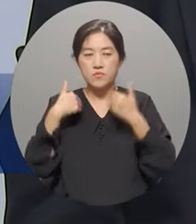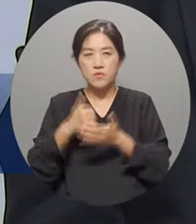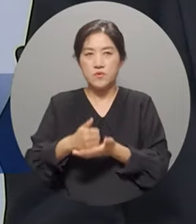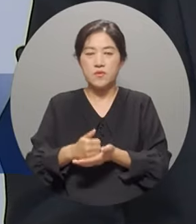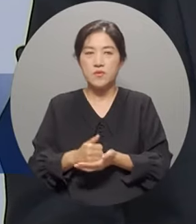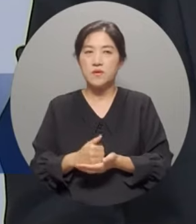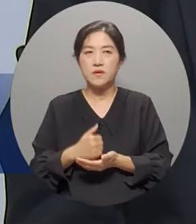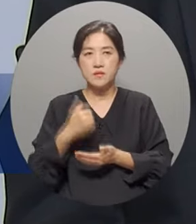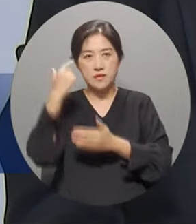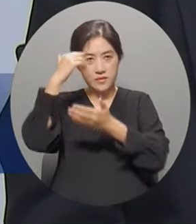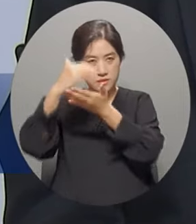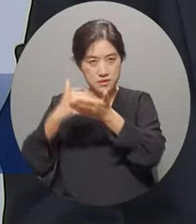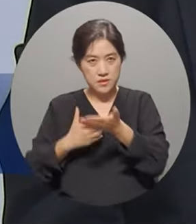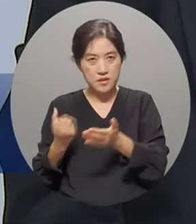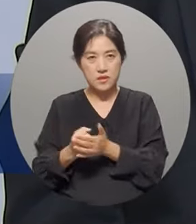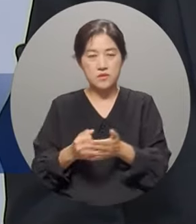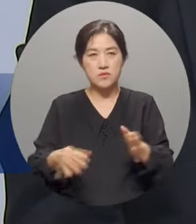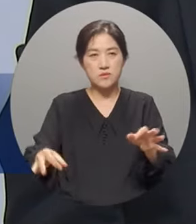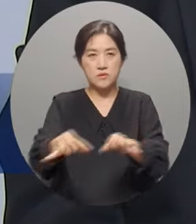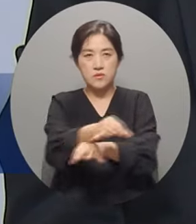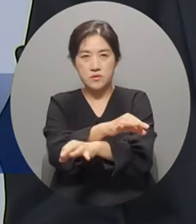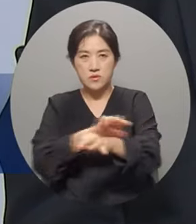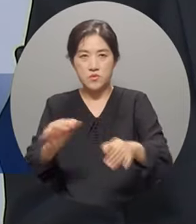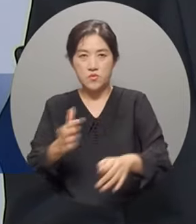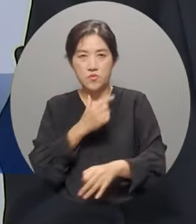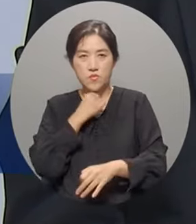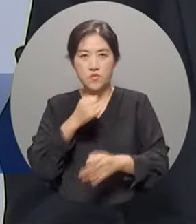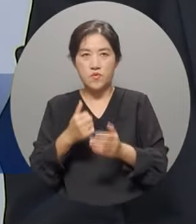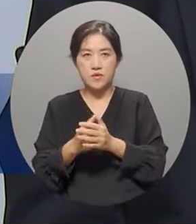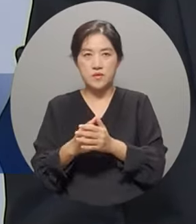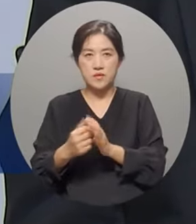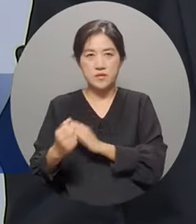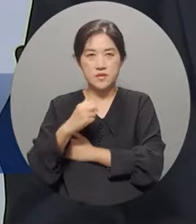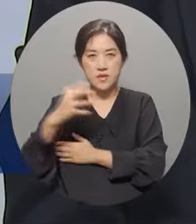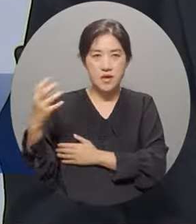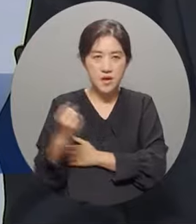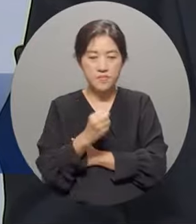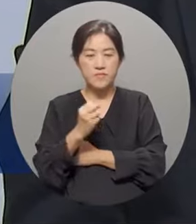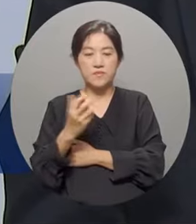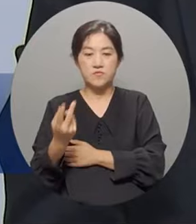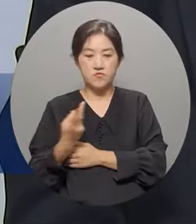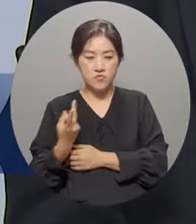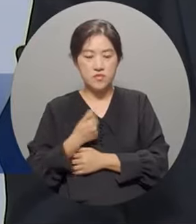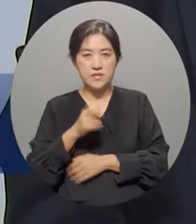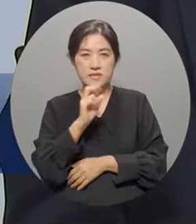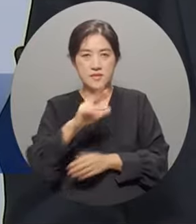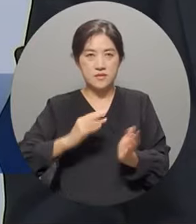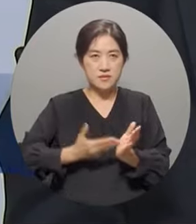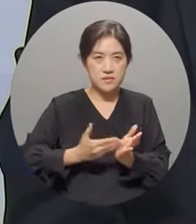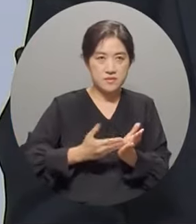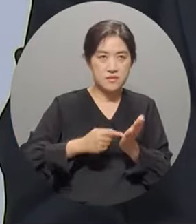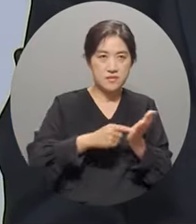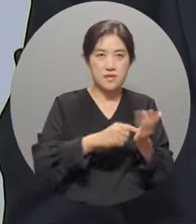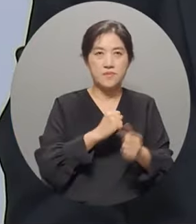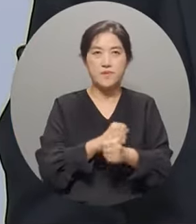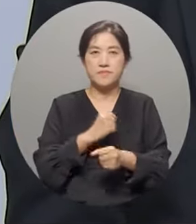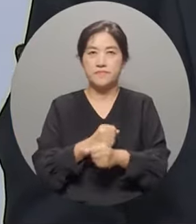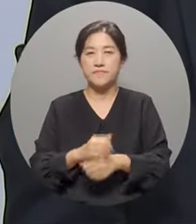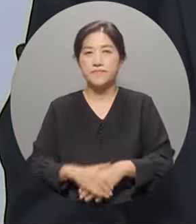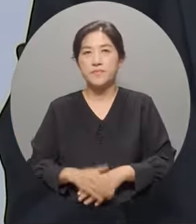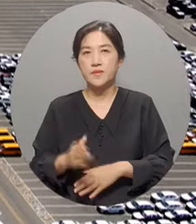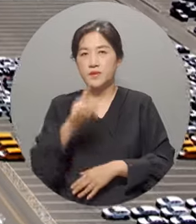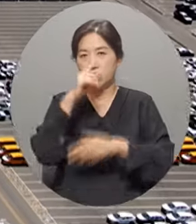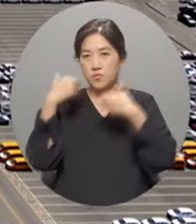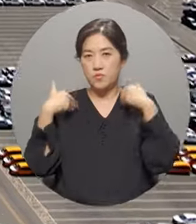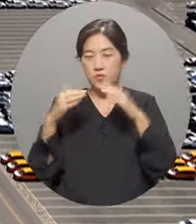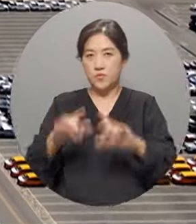논리로 또 시장에서 원하는 그 힘으로 한번 설득해 보겠습니다. 한편